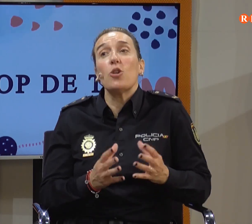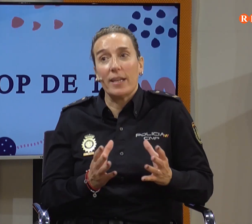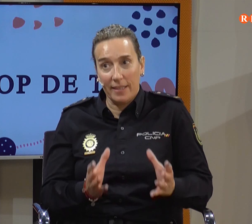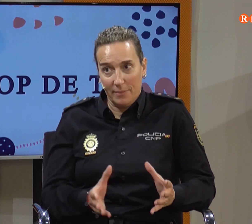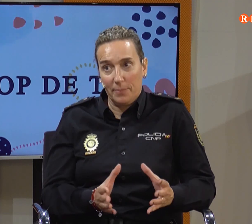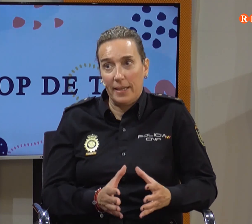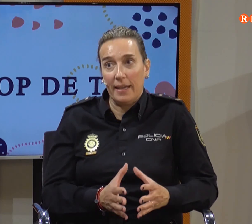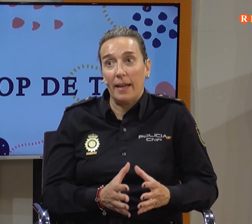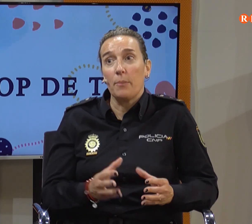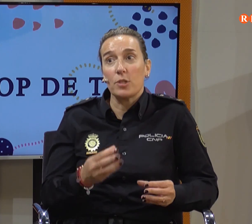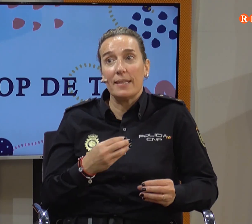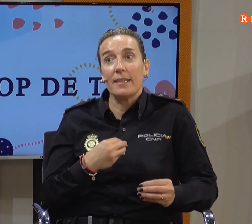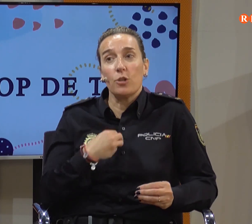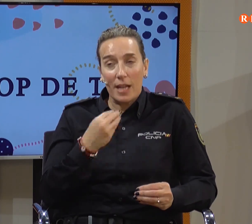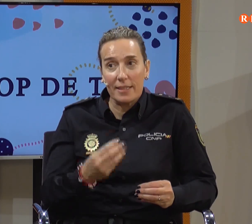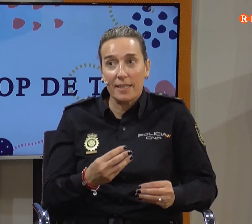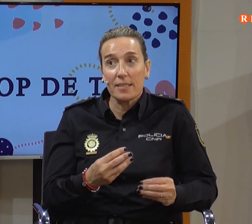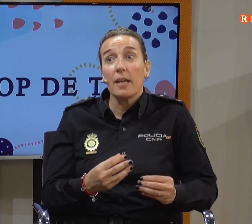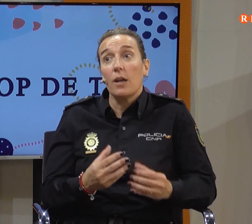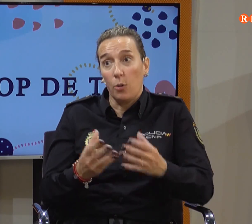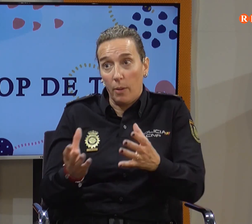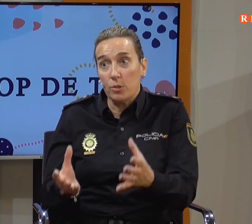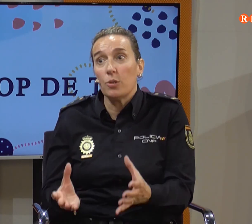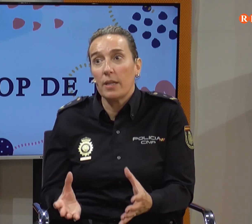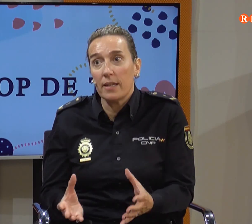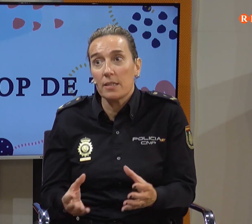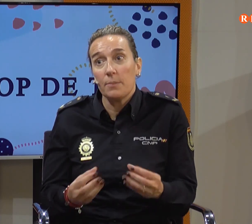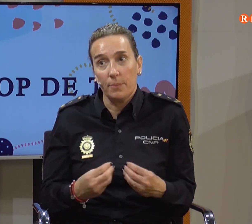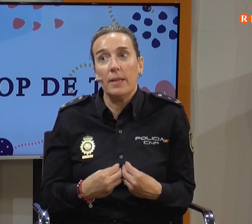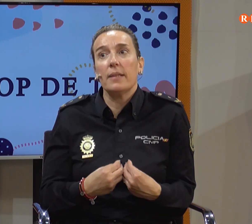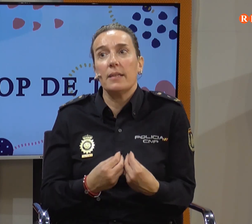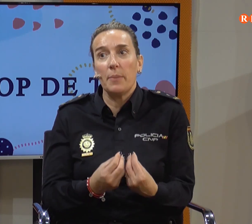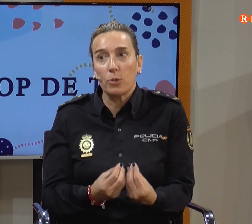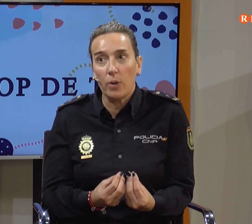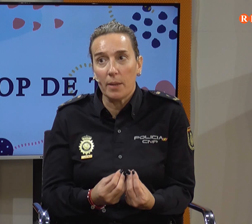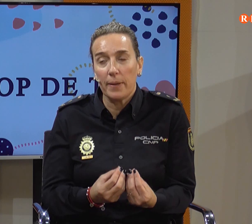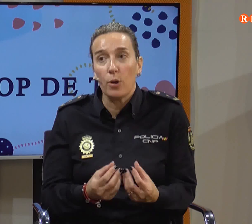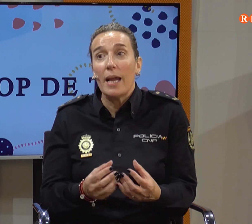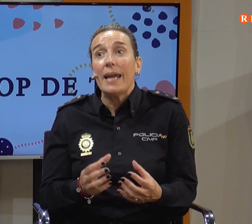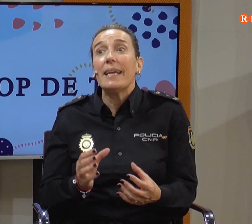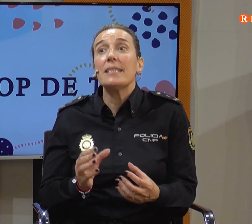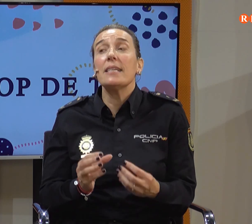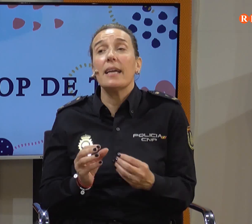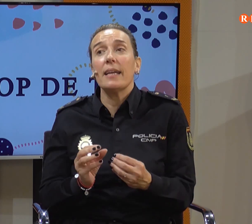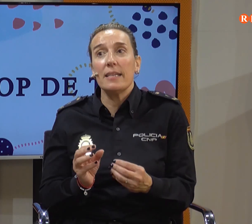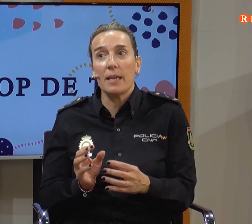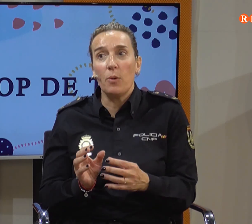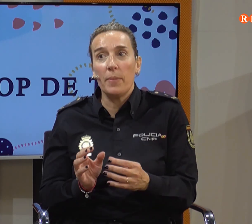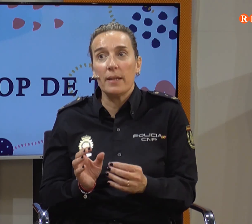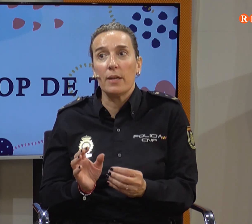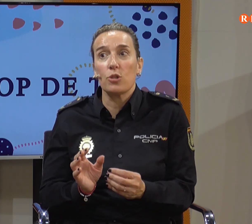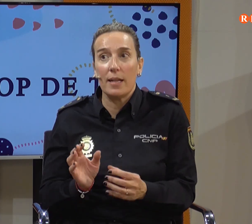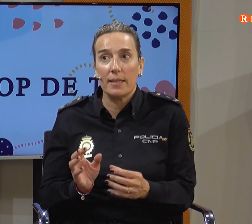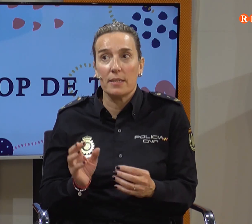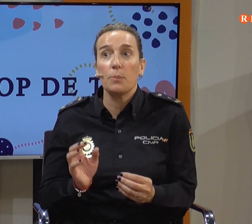què és el que té, perquè nosaltres, sí. Com a bons ciutadans, intentem actuar, però ajudar, i si en aquest